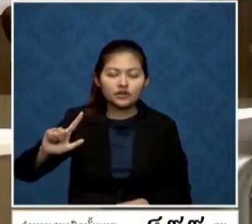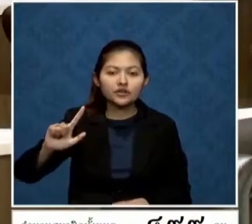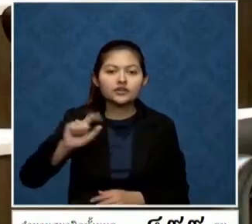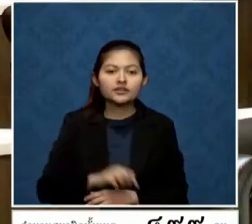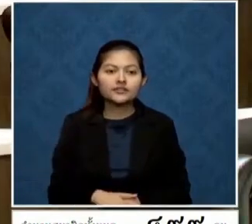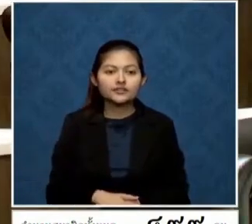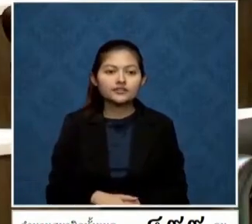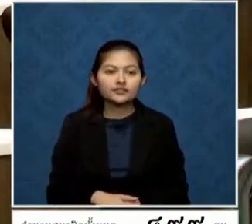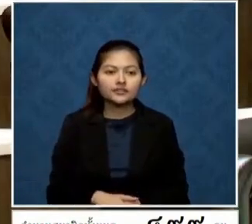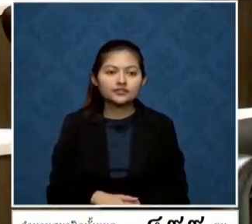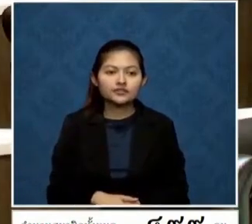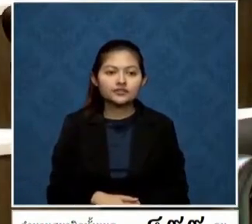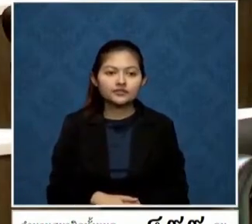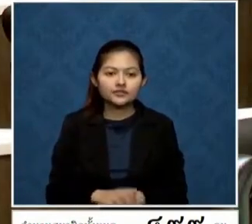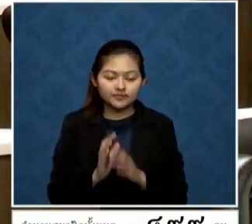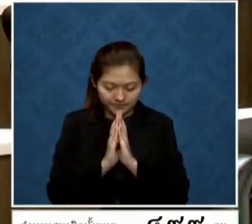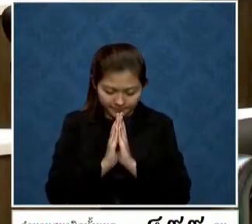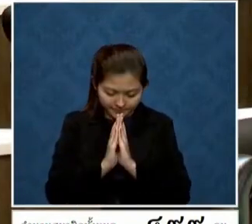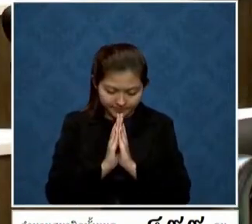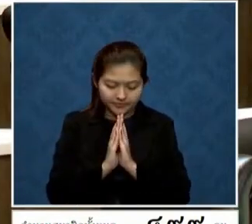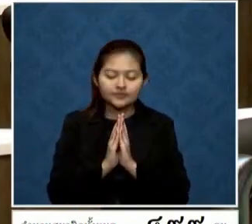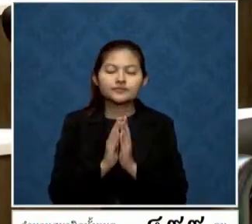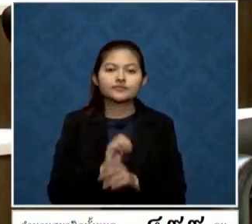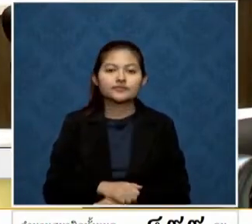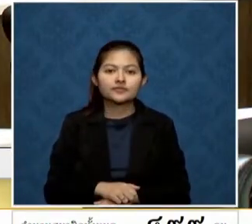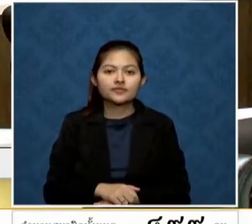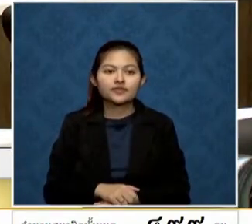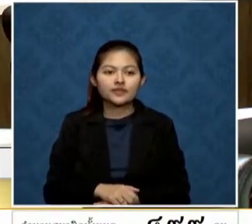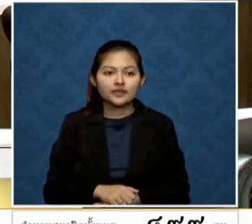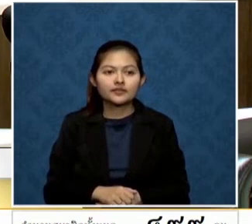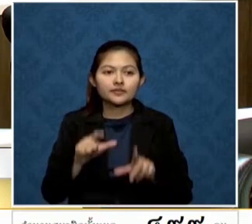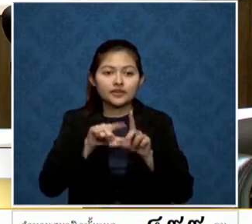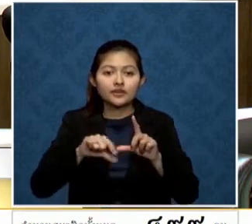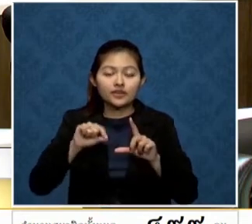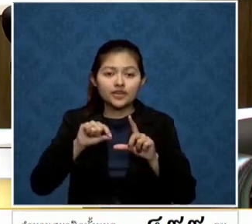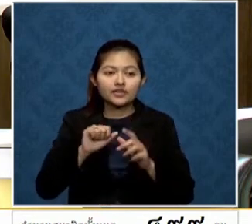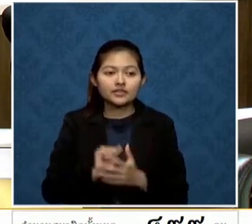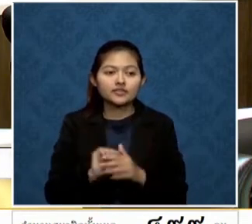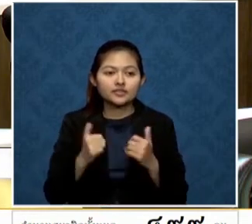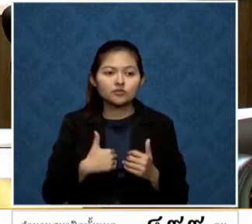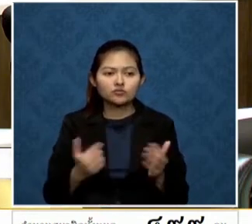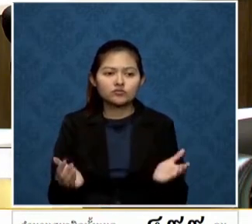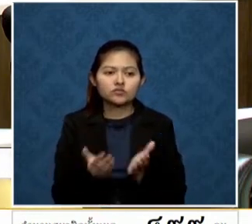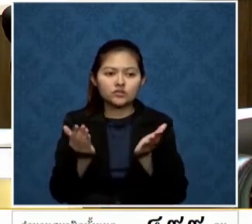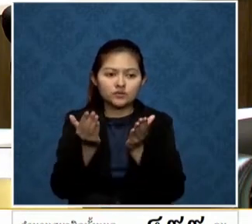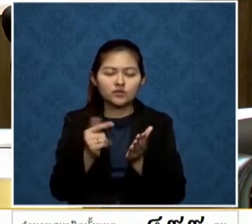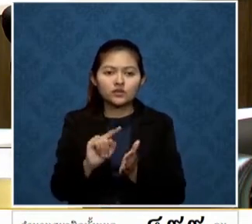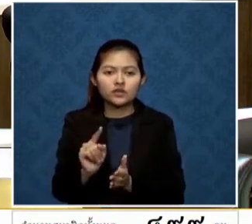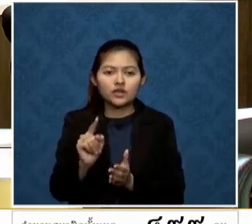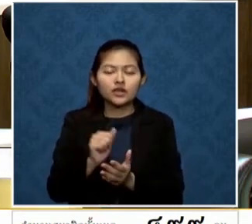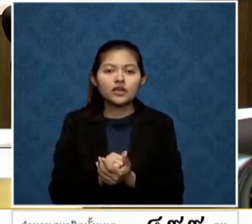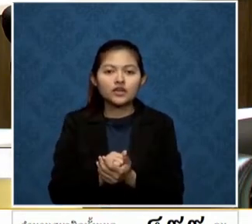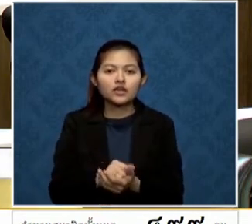ประธานที่เคารพครับผมนิติพลผิวเหมาะบัญชีรายชื่อเครือข่ายภาคเหนือภาคเก้าไกลครับก็เ่อผมสนับสนุนนะครับในการตั้ง